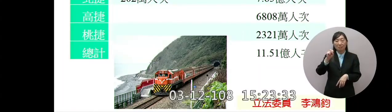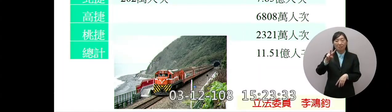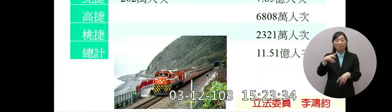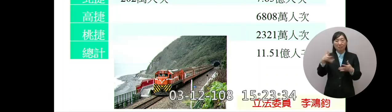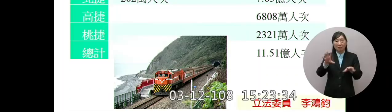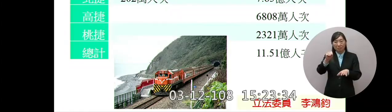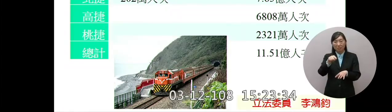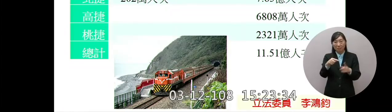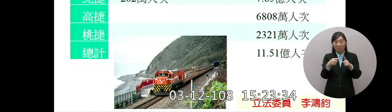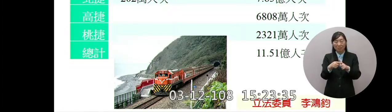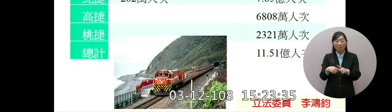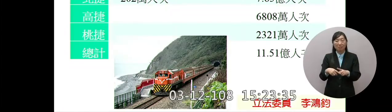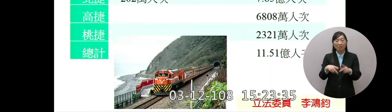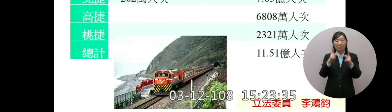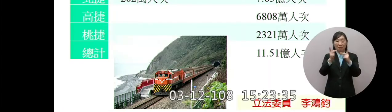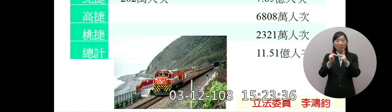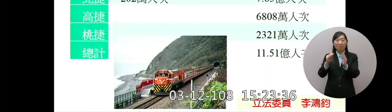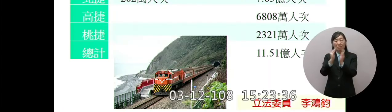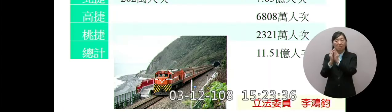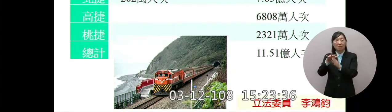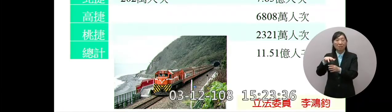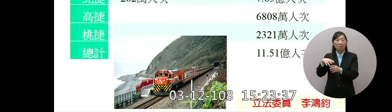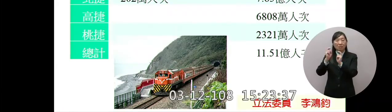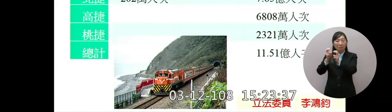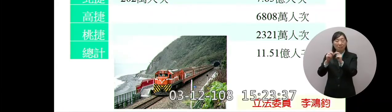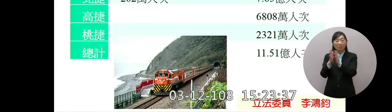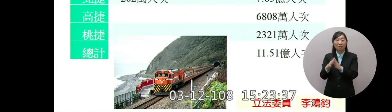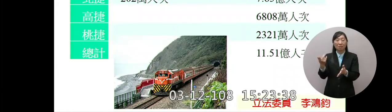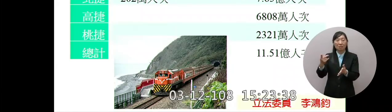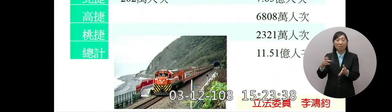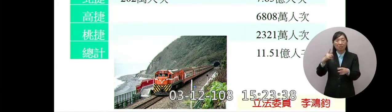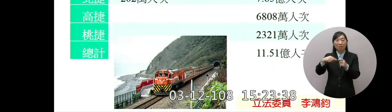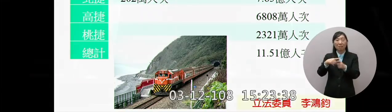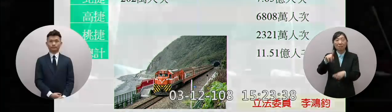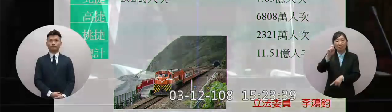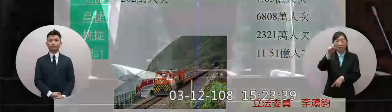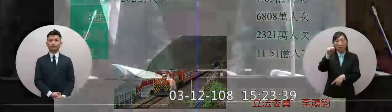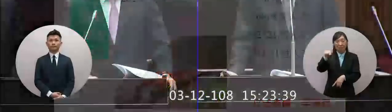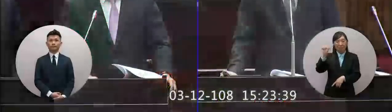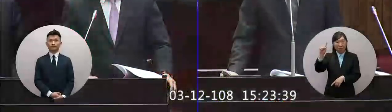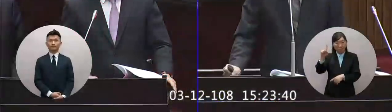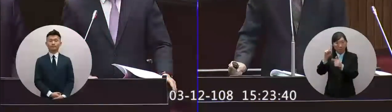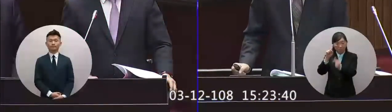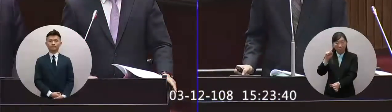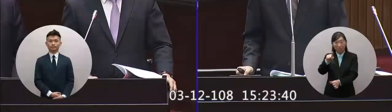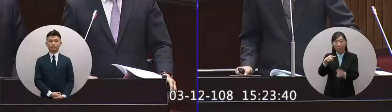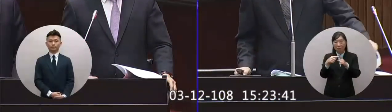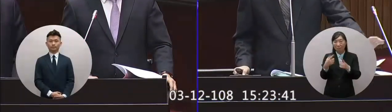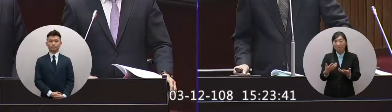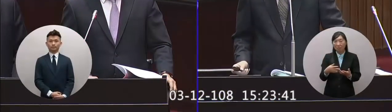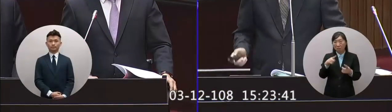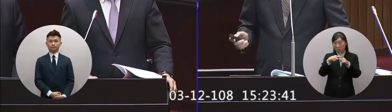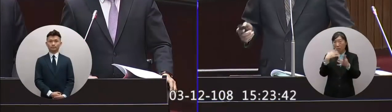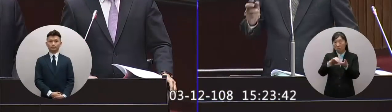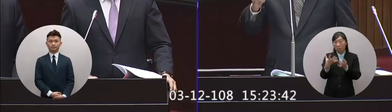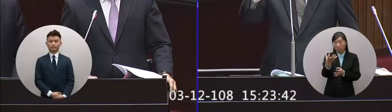捷总共加起来。南锦尼是11.5亿人次，这是非常庞大的一个数字啊！啊，这么庞大的一个数